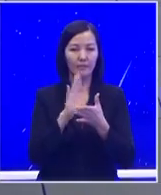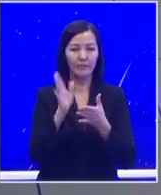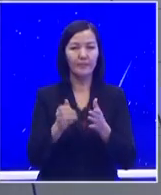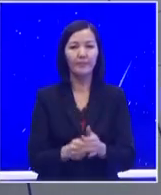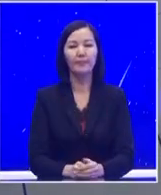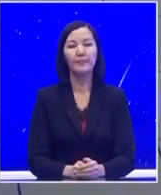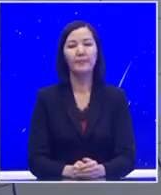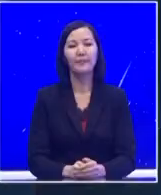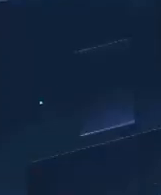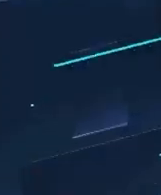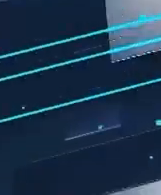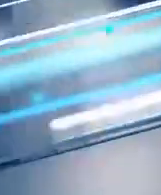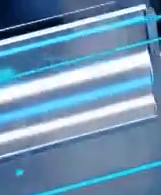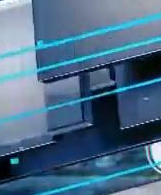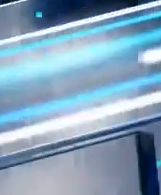сегодня.